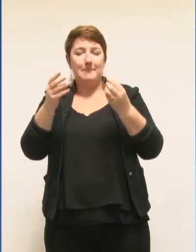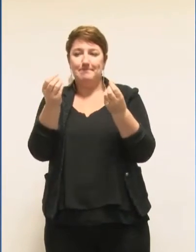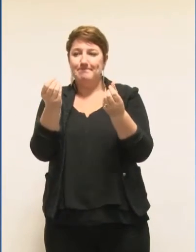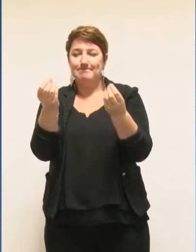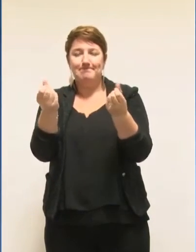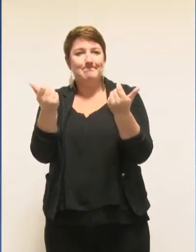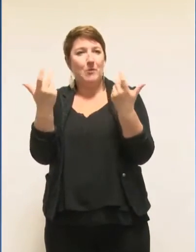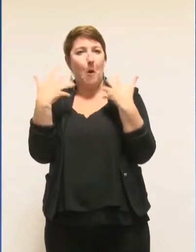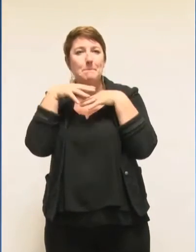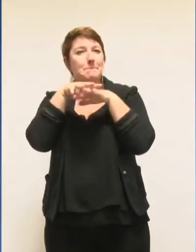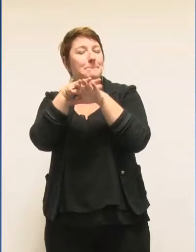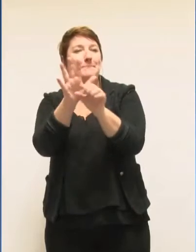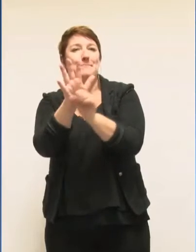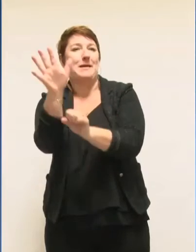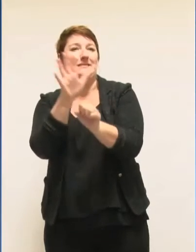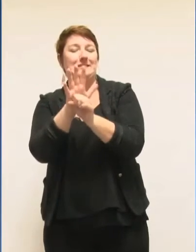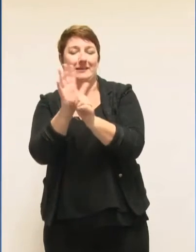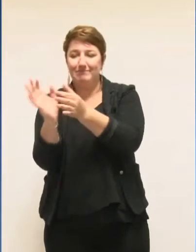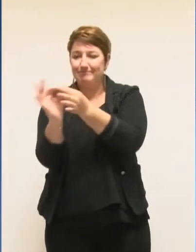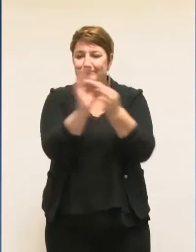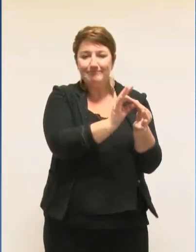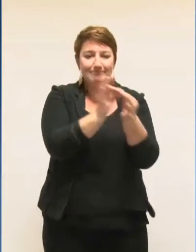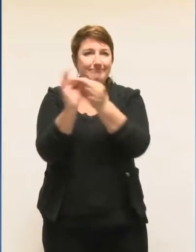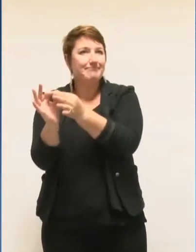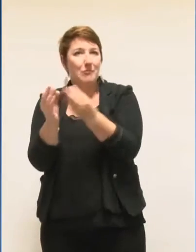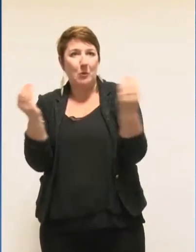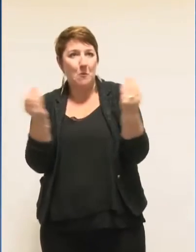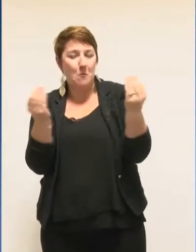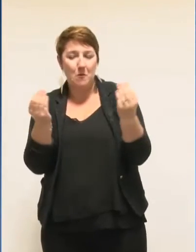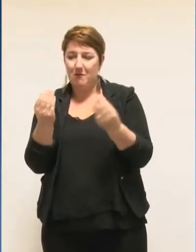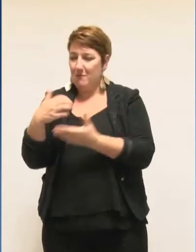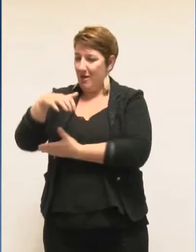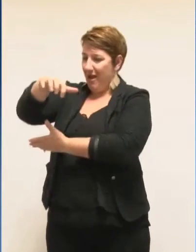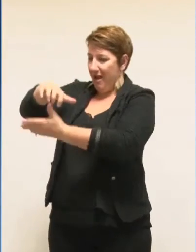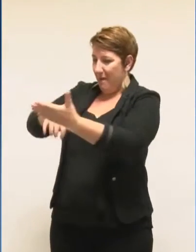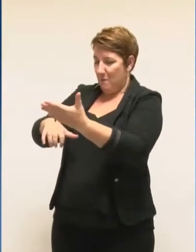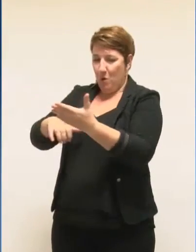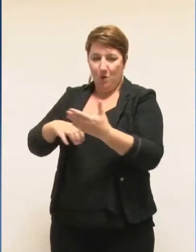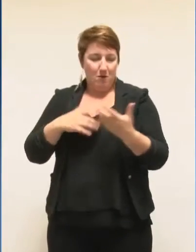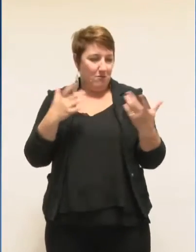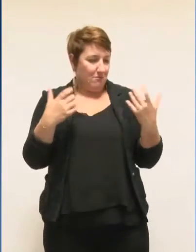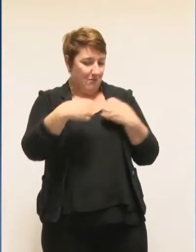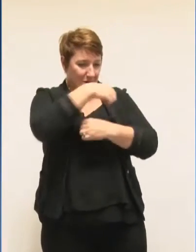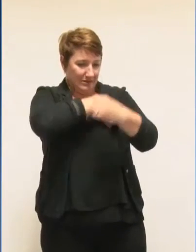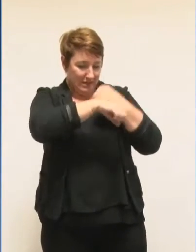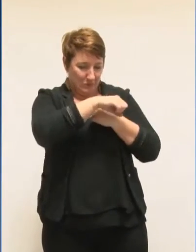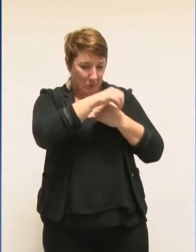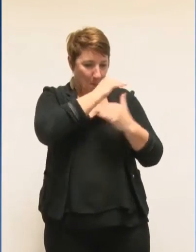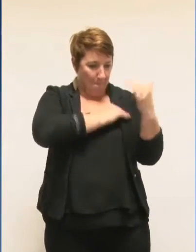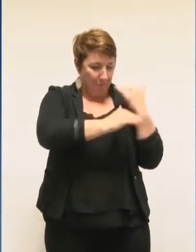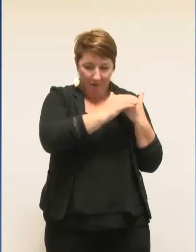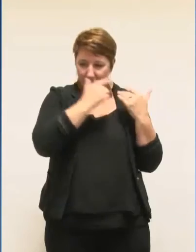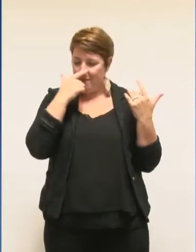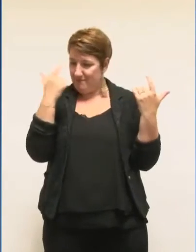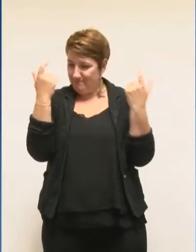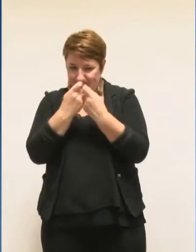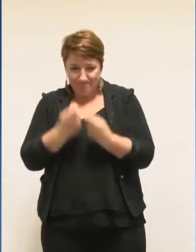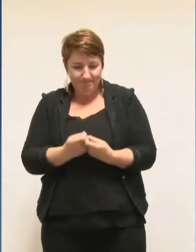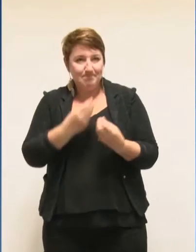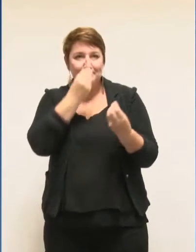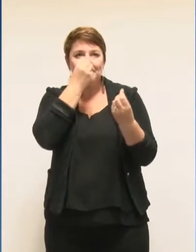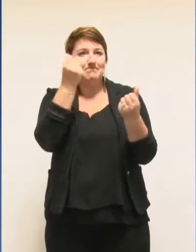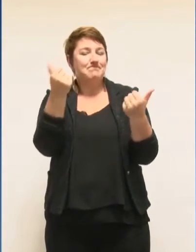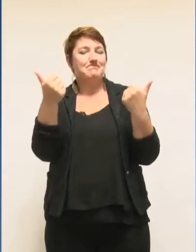retrouvons pas l'articulation entre ce rapport d'orientation budgétaire et les différents schémas ou plans d'action que vous présentez ici